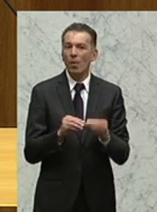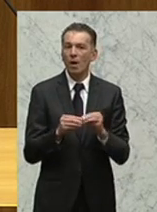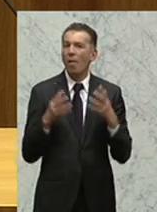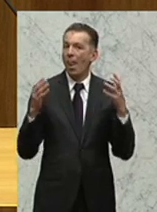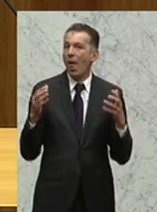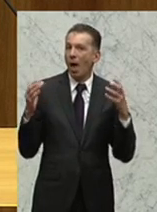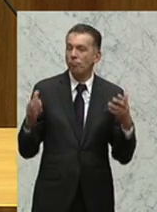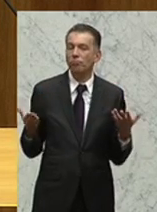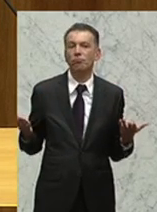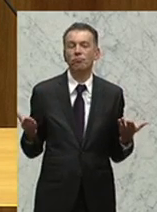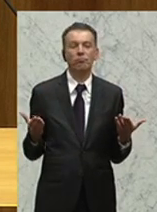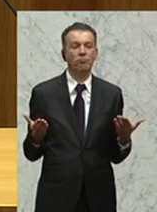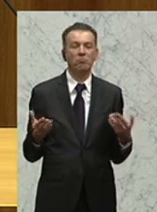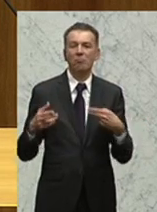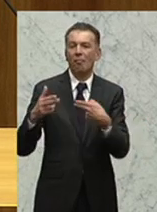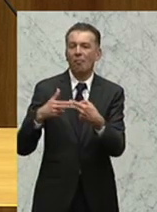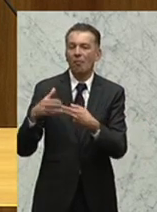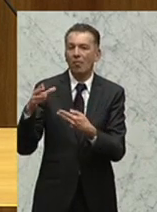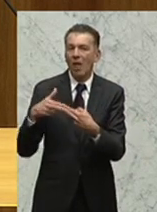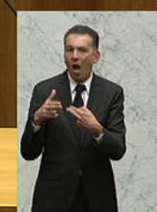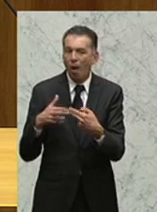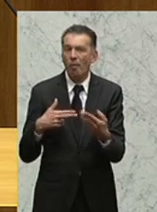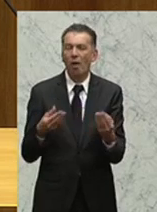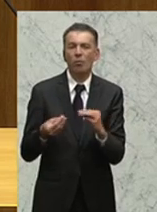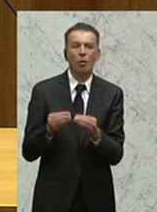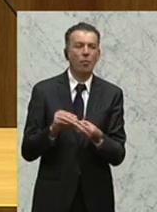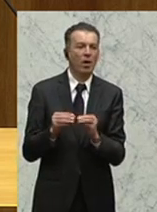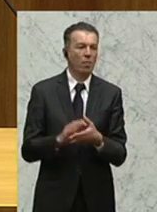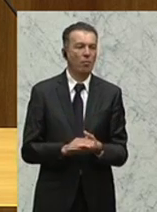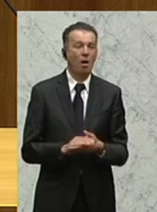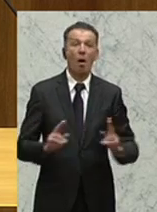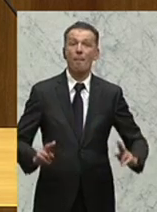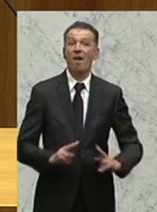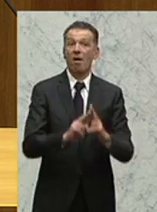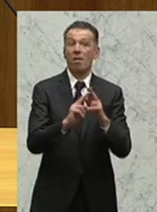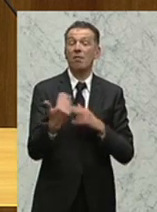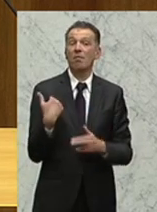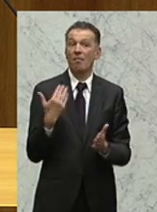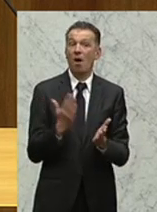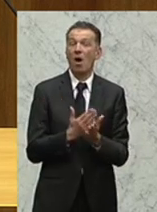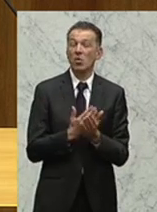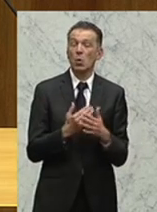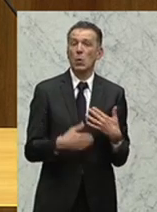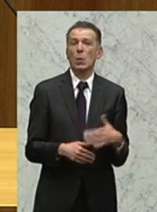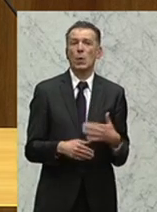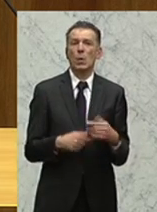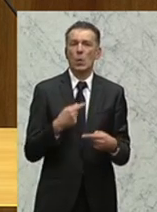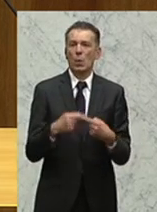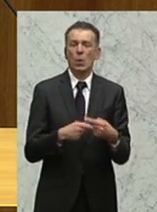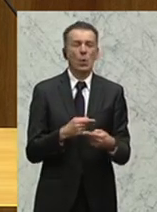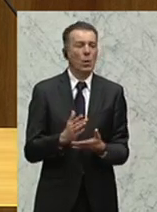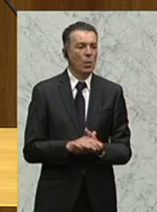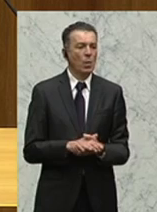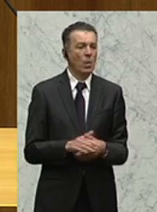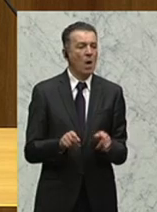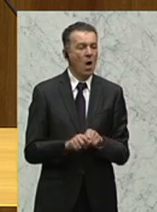der Lärmbelästigung, die Anrainerprobleme. Hier gibt es ja, hat es in Paris ja schon einige Entwicklungen gegeben, was dann